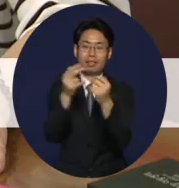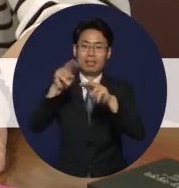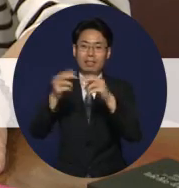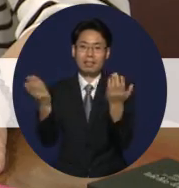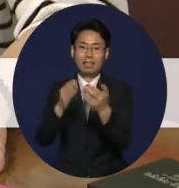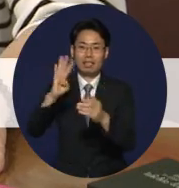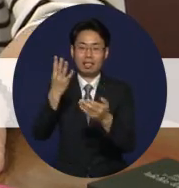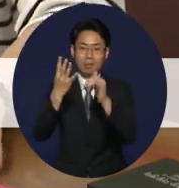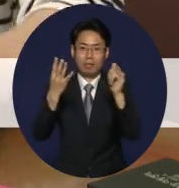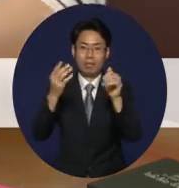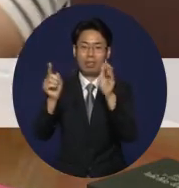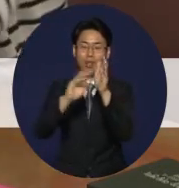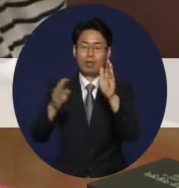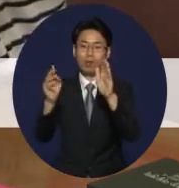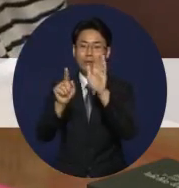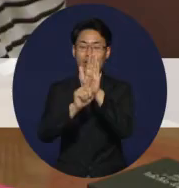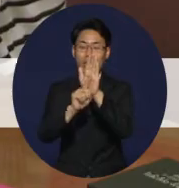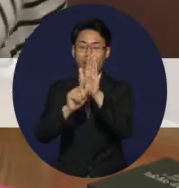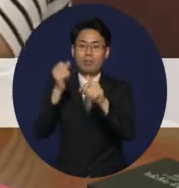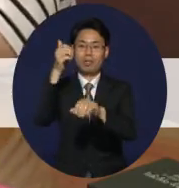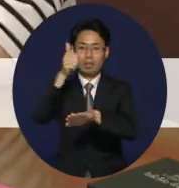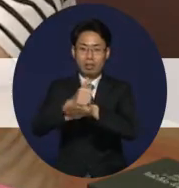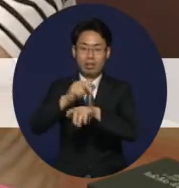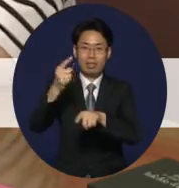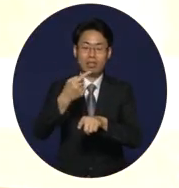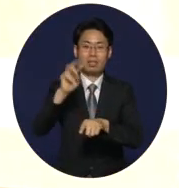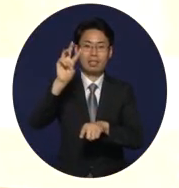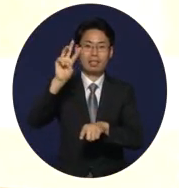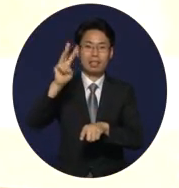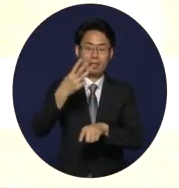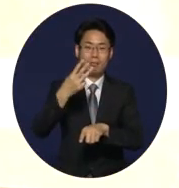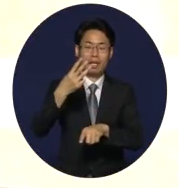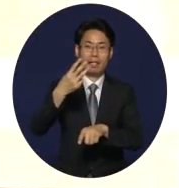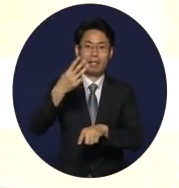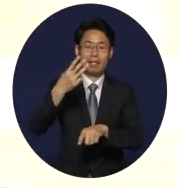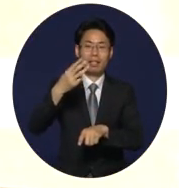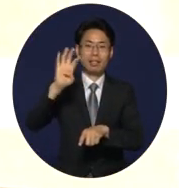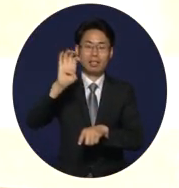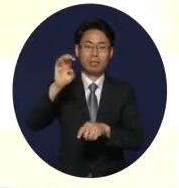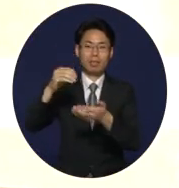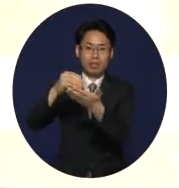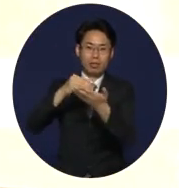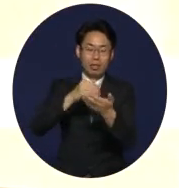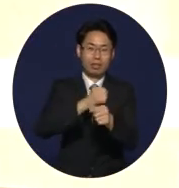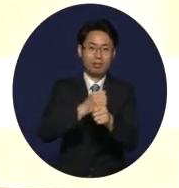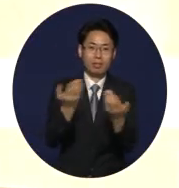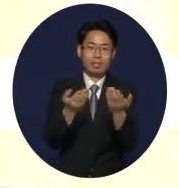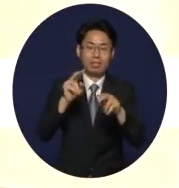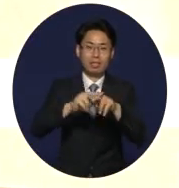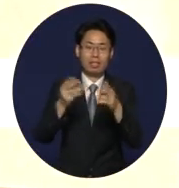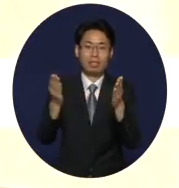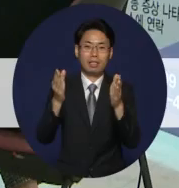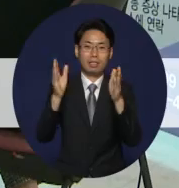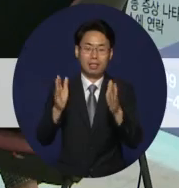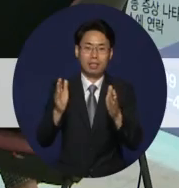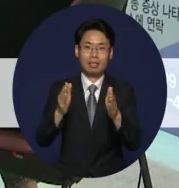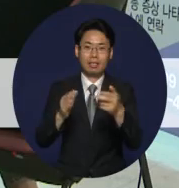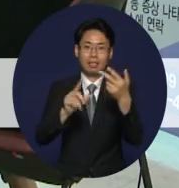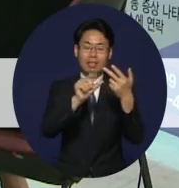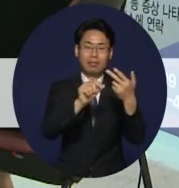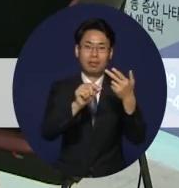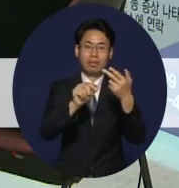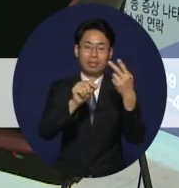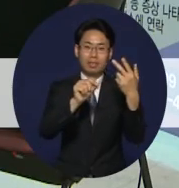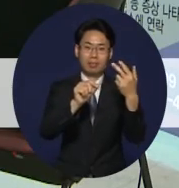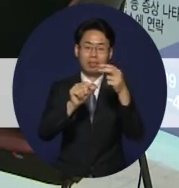일자리 400명을 공개 모집한 결과 1,340명이 지원했습니다. 이번 일자리의 근로기간은 7월부터